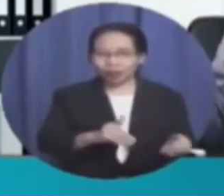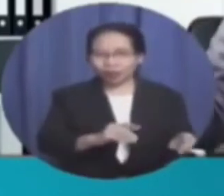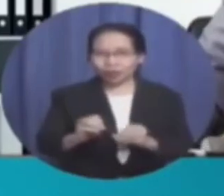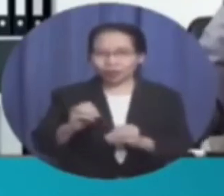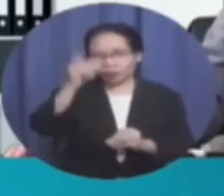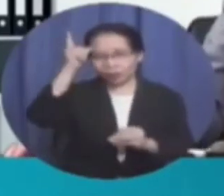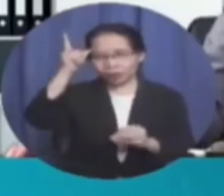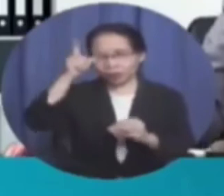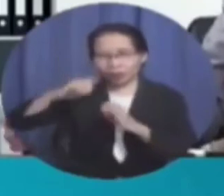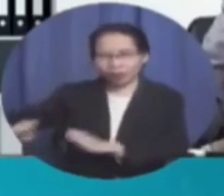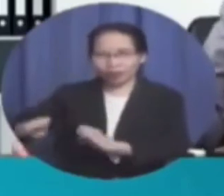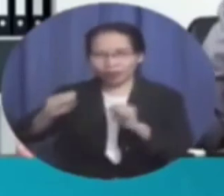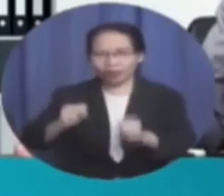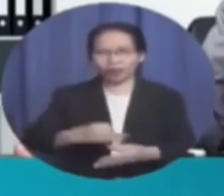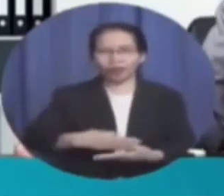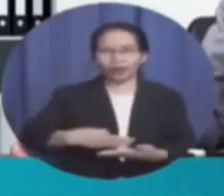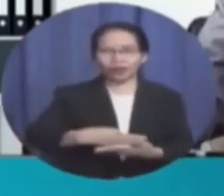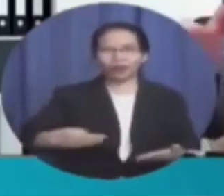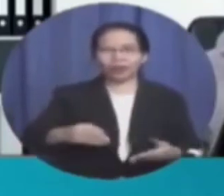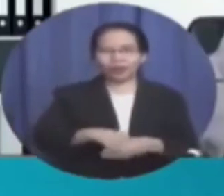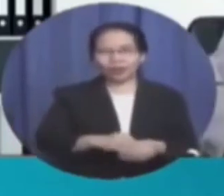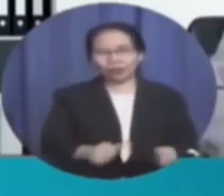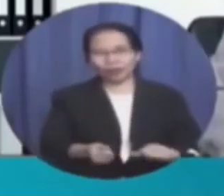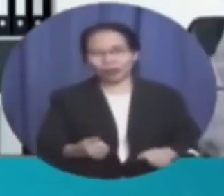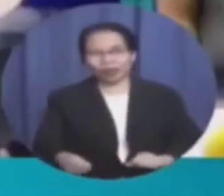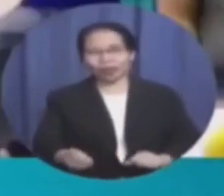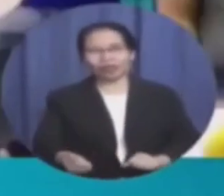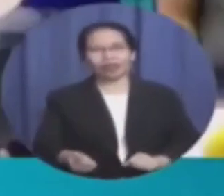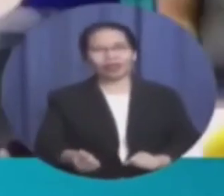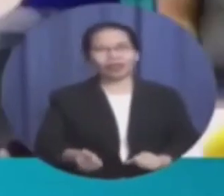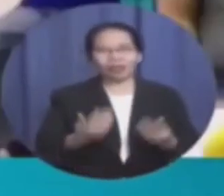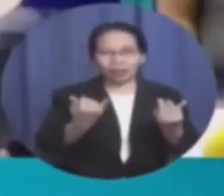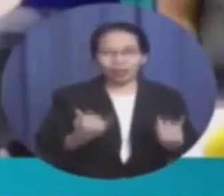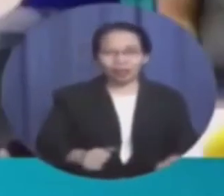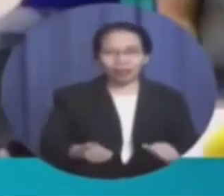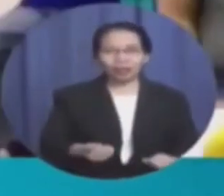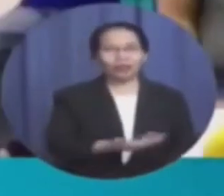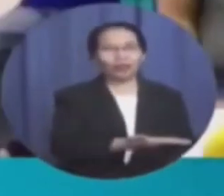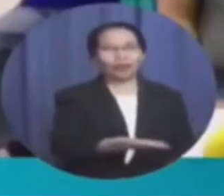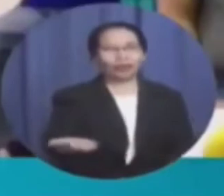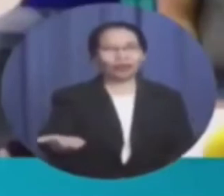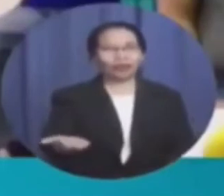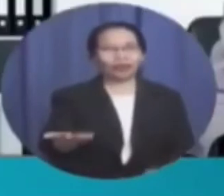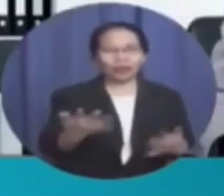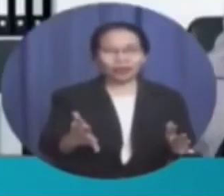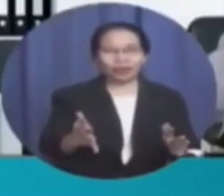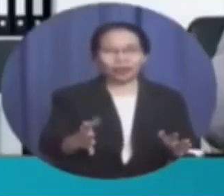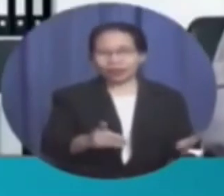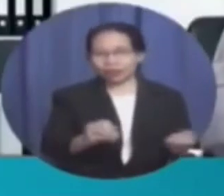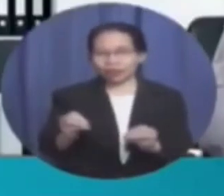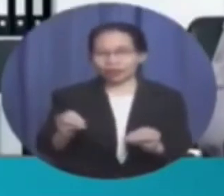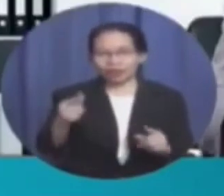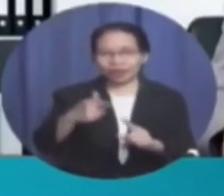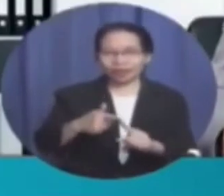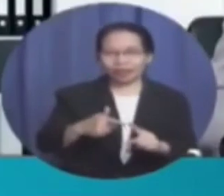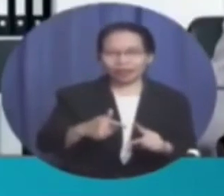magagawa mong kasamaan pwedeng mapatawad sa bautismo. Ngayon, pag nabautismohan ka na, ginawa mo pa